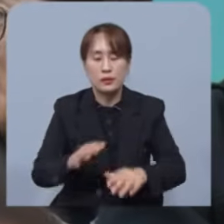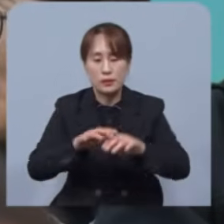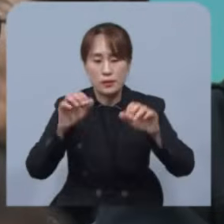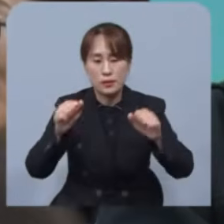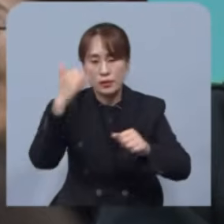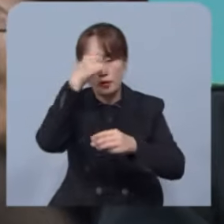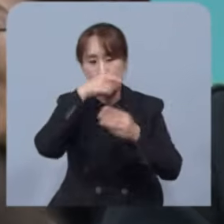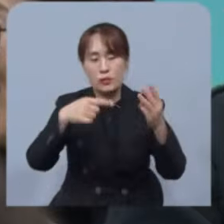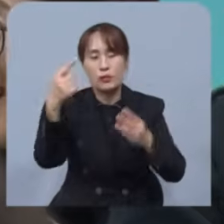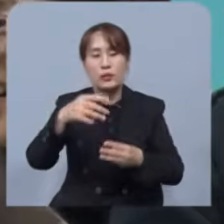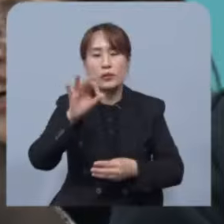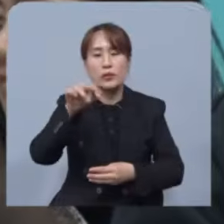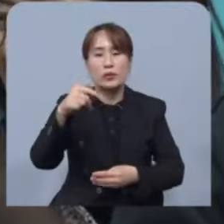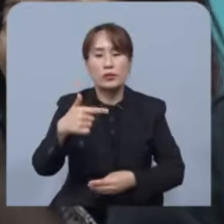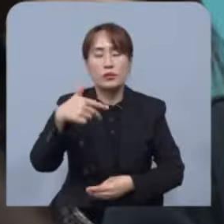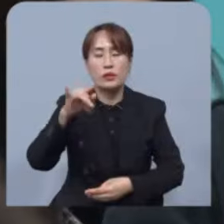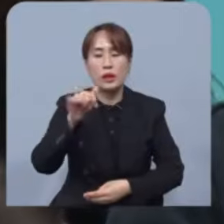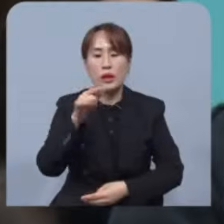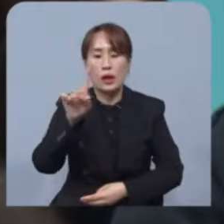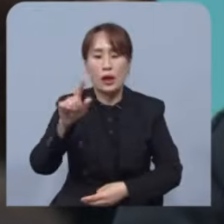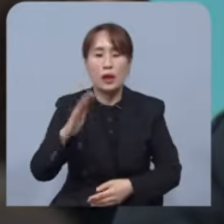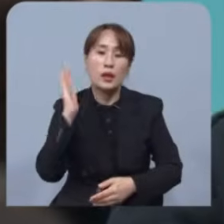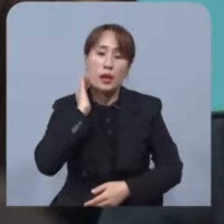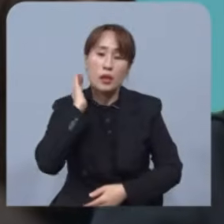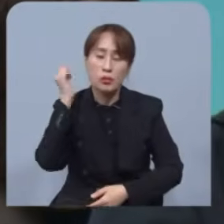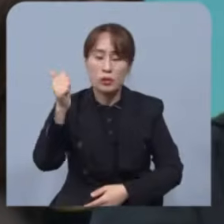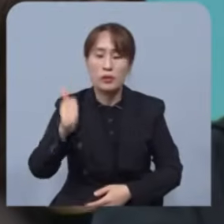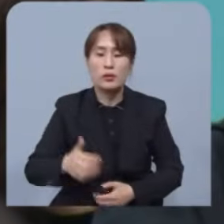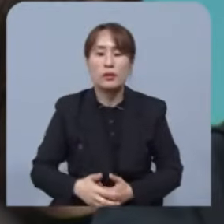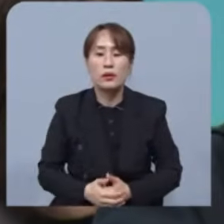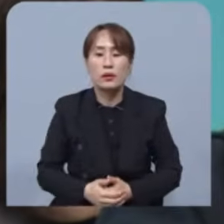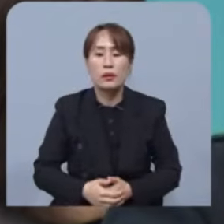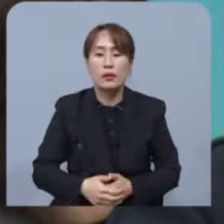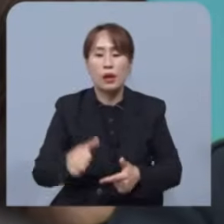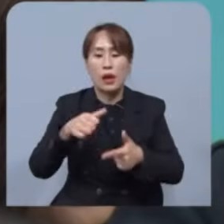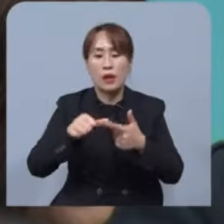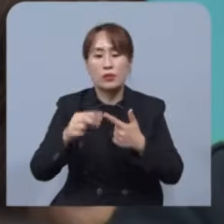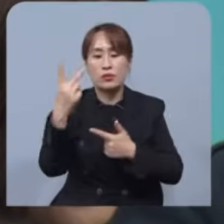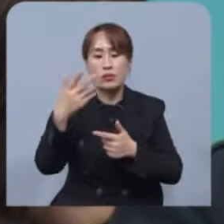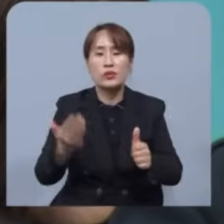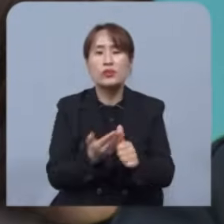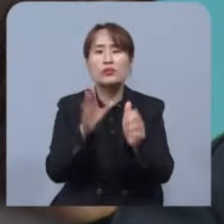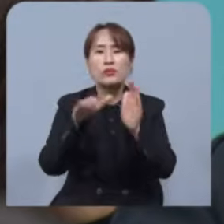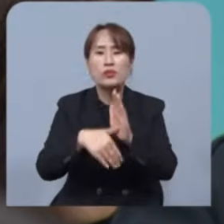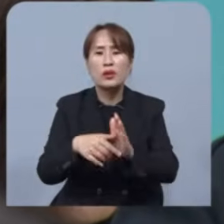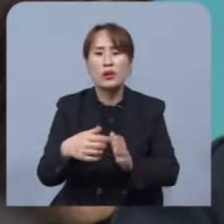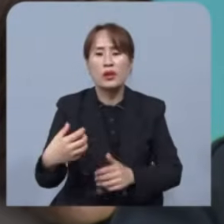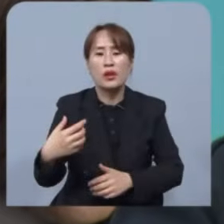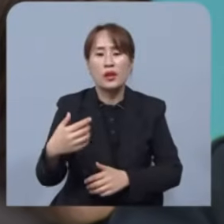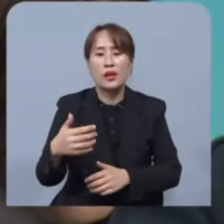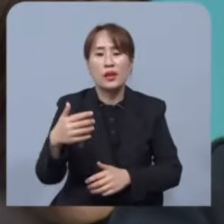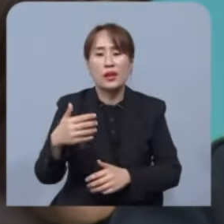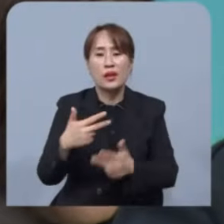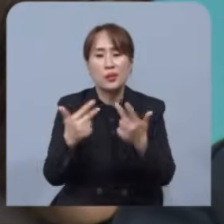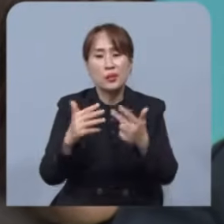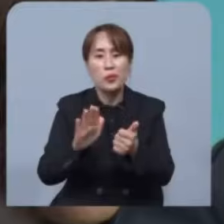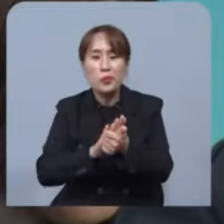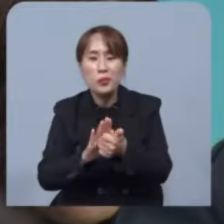안녕하세요. 충주에서 온 윤재아입니다. 대통령님, 아들 둘 키울 때 어떤 역할을 하셨나요?